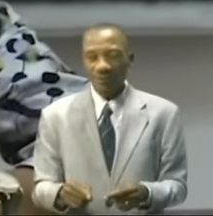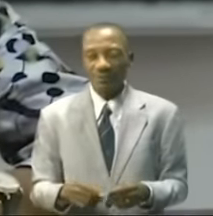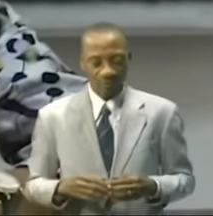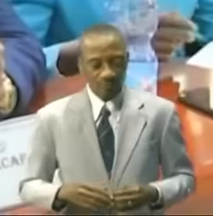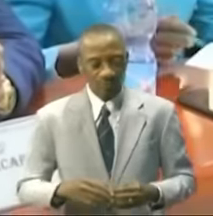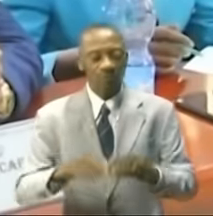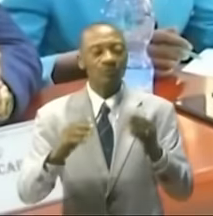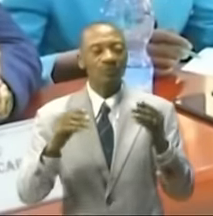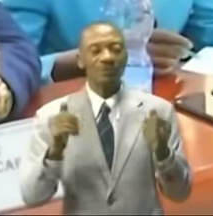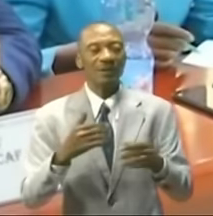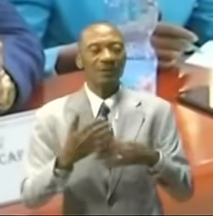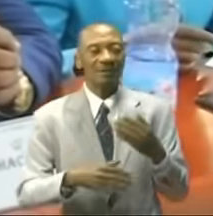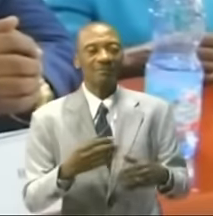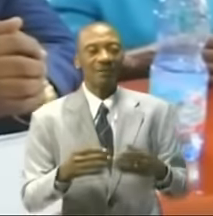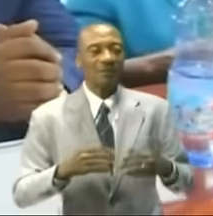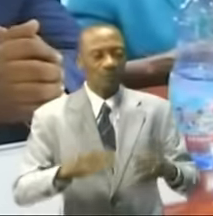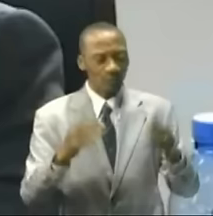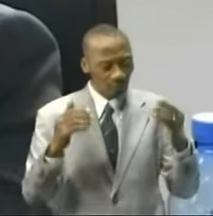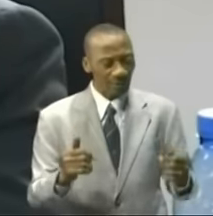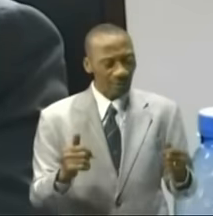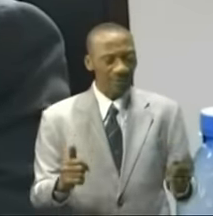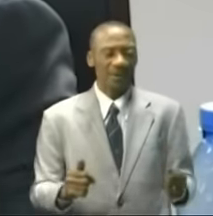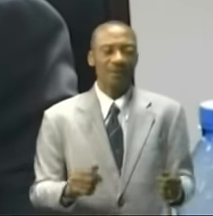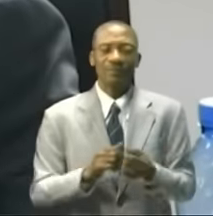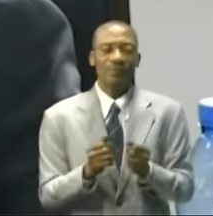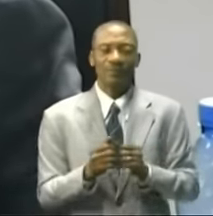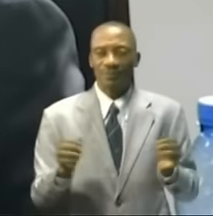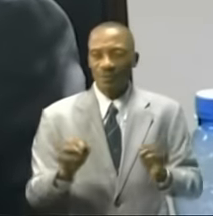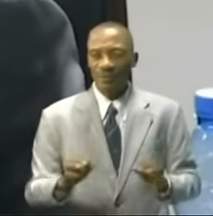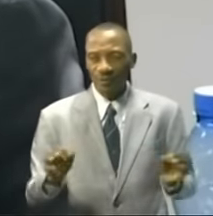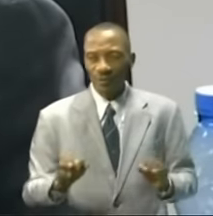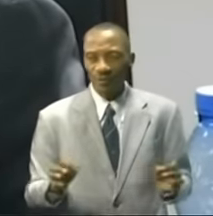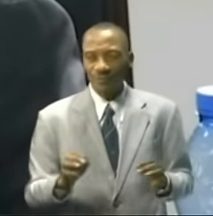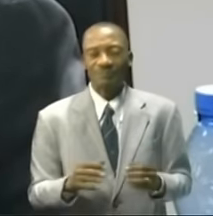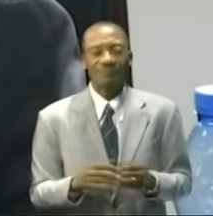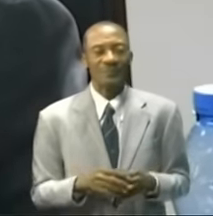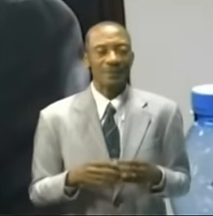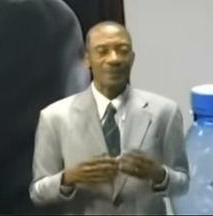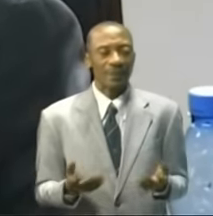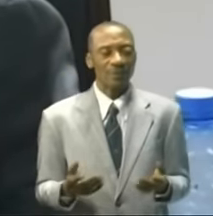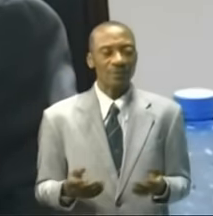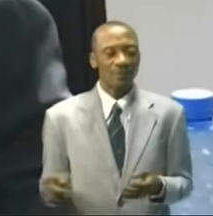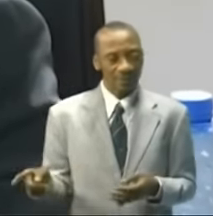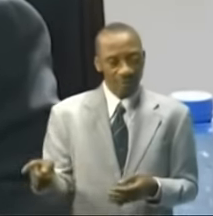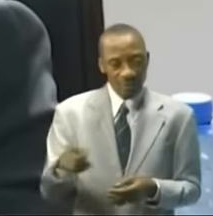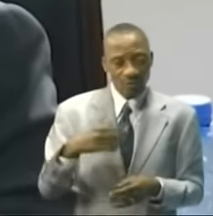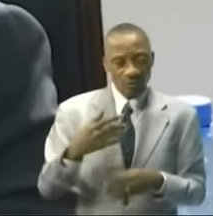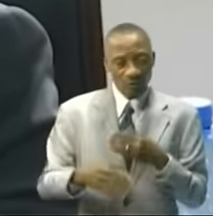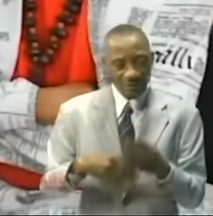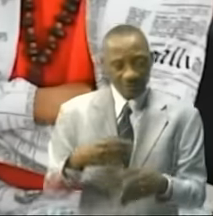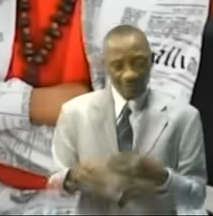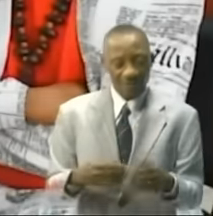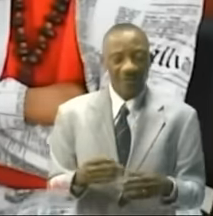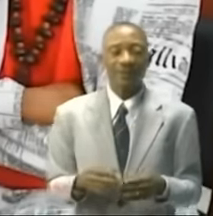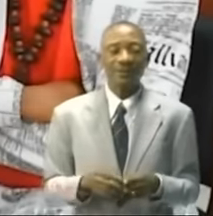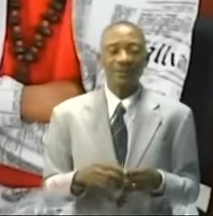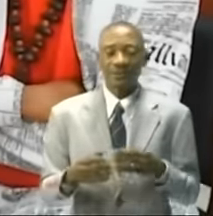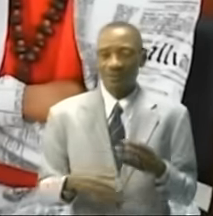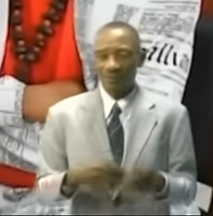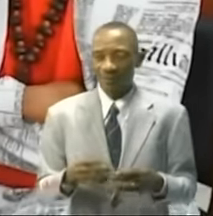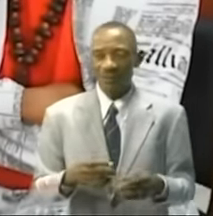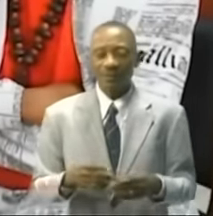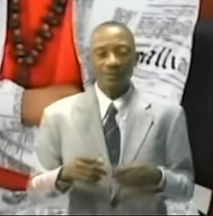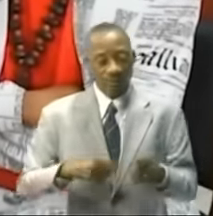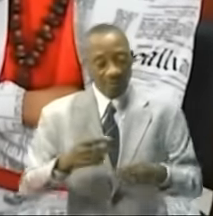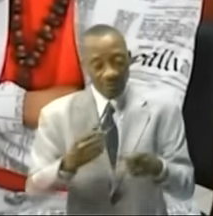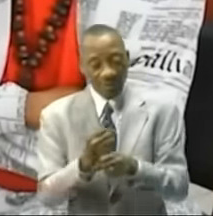ces entités. Cette situation a pour conséquence l'abandon des entités coutumières sous la gestion des intérimaires,